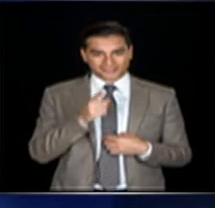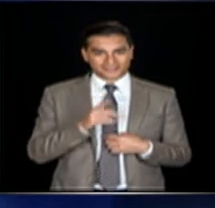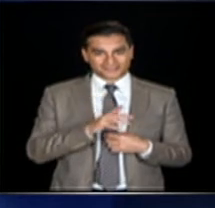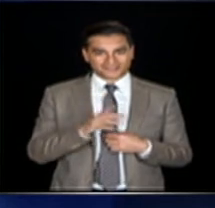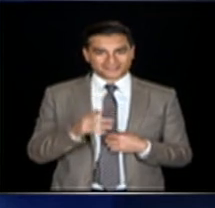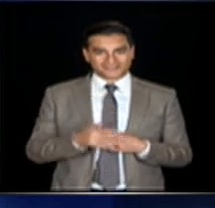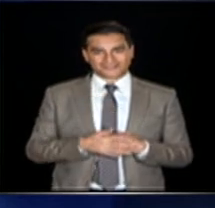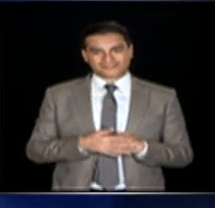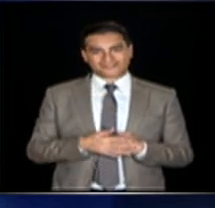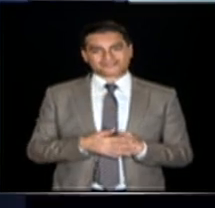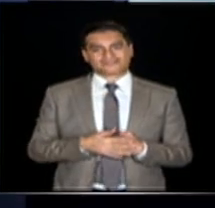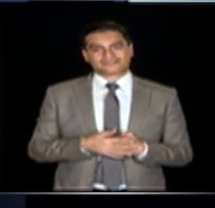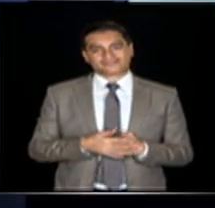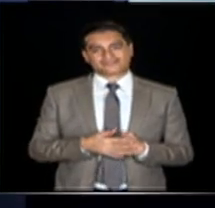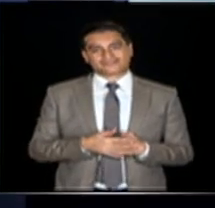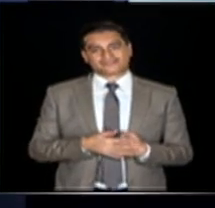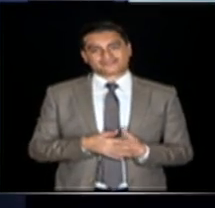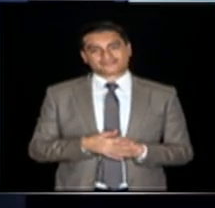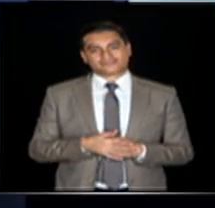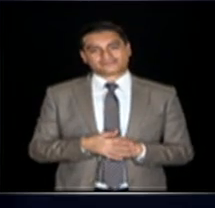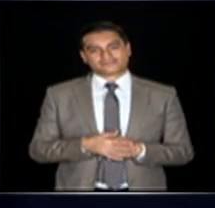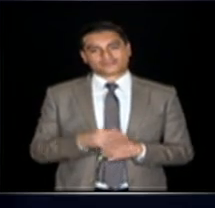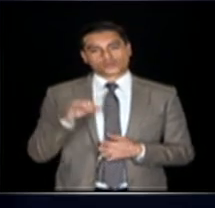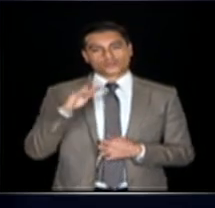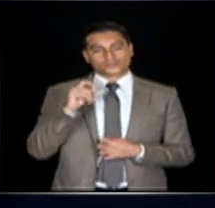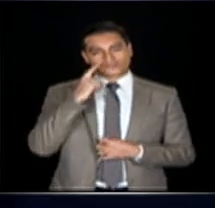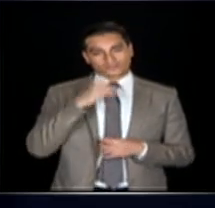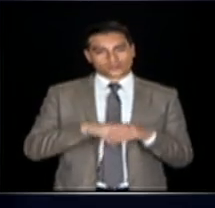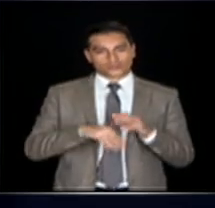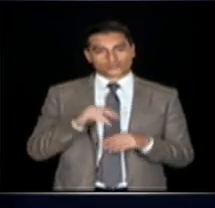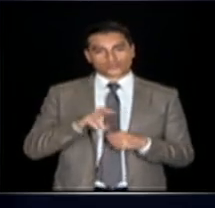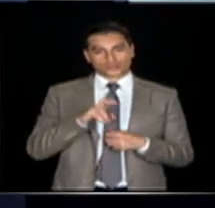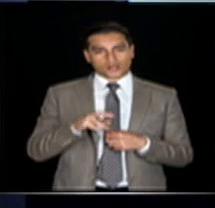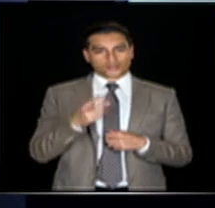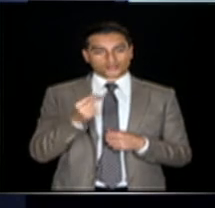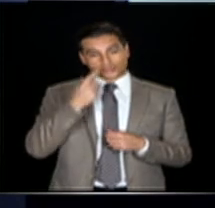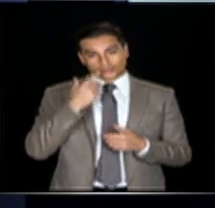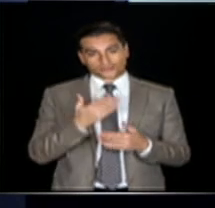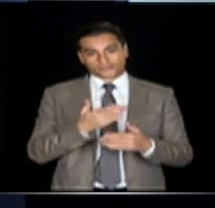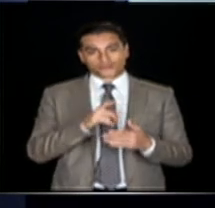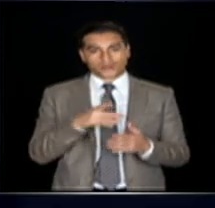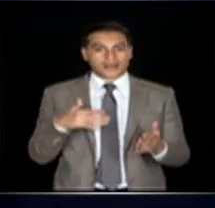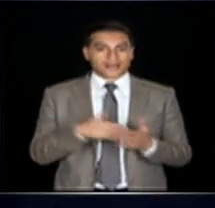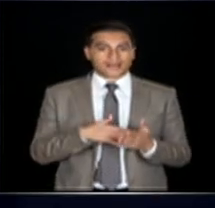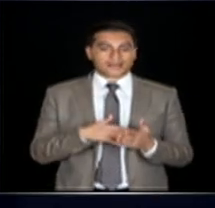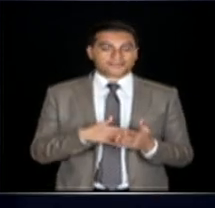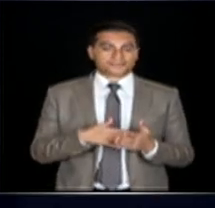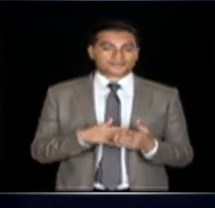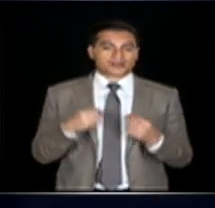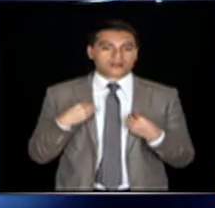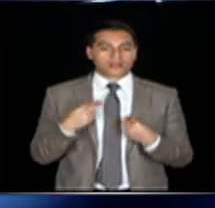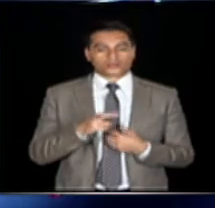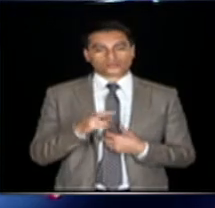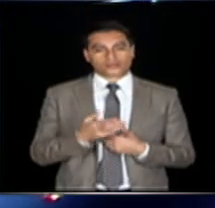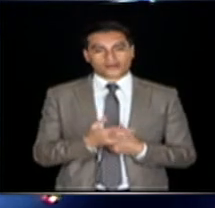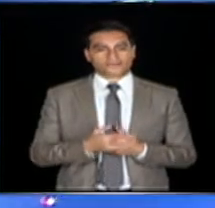يوسف، هتجيبه إن شاء الله. ربنا معاك. هتجيبه إن شاء الله يوسف. سؤال في الرياضة بـ20، آخر سؤال في الحلقة رياضة، والسؤال